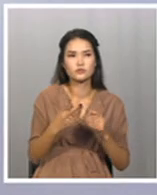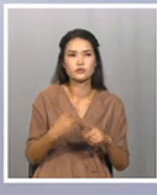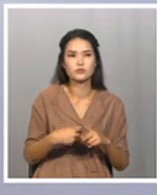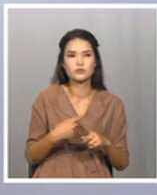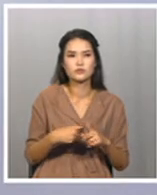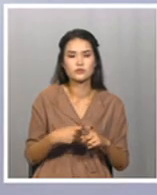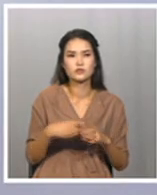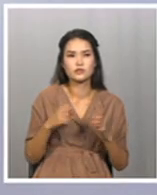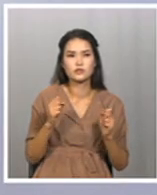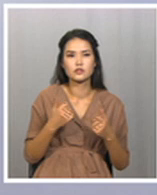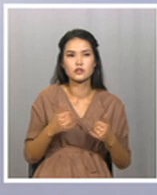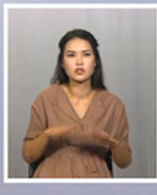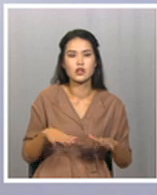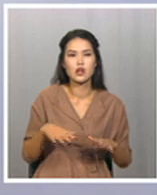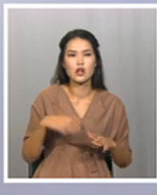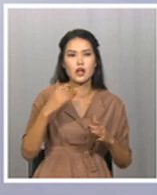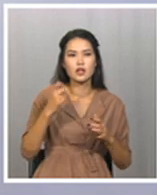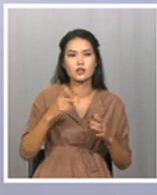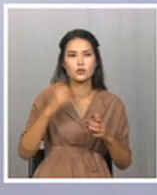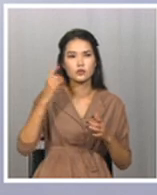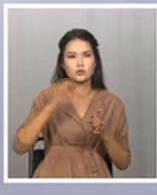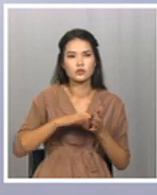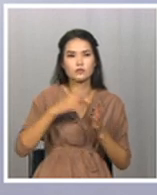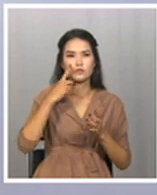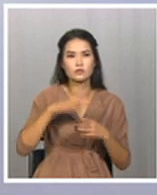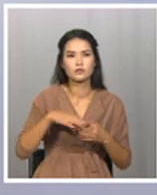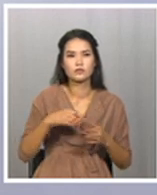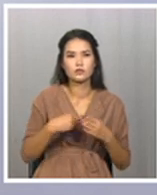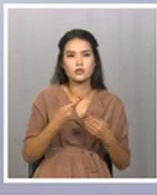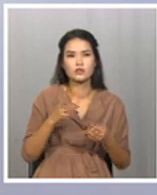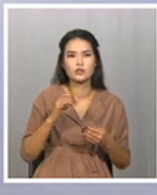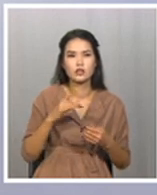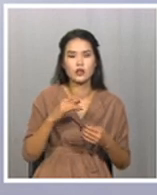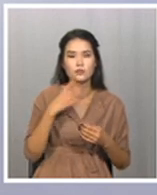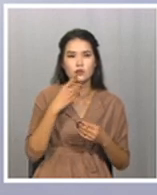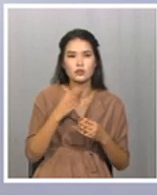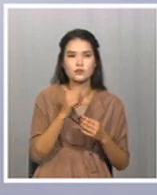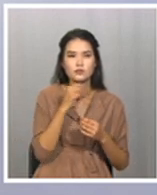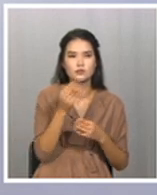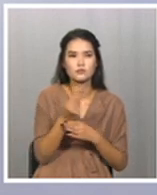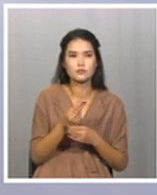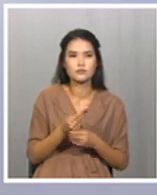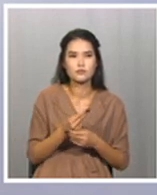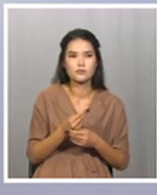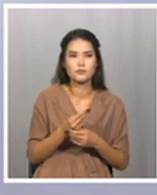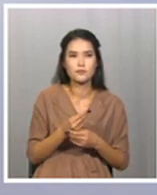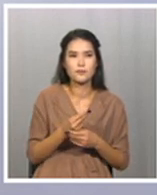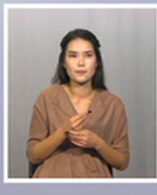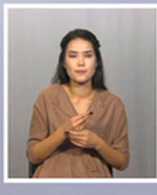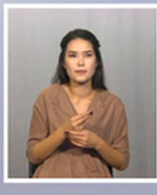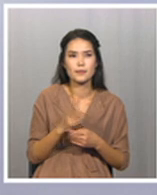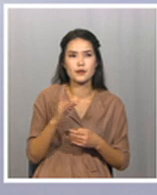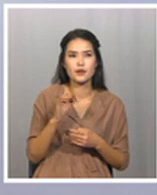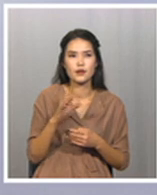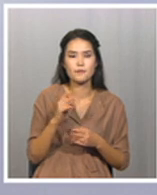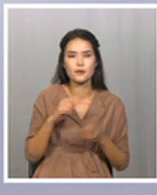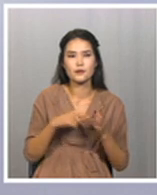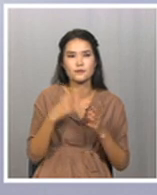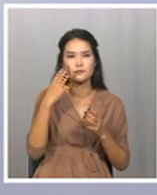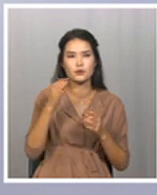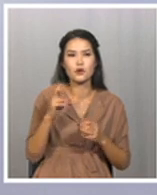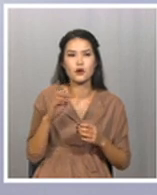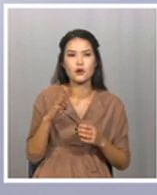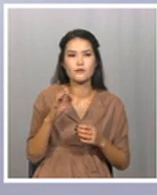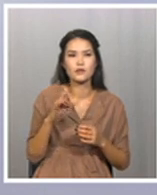Ал енді осы x0 нүктесінде жүргізілген нормал түзудің теңдеуін жазайық. Бізде жанаманың бұрыштық коэффициенті